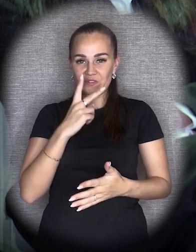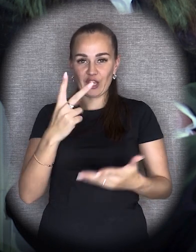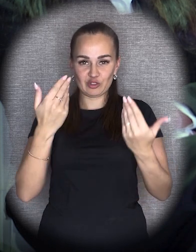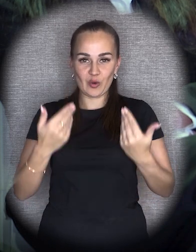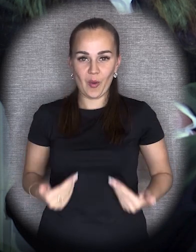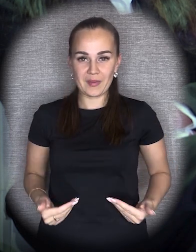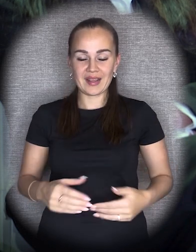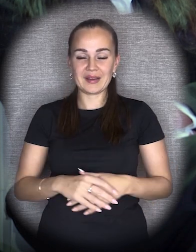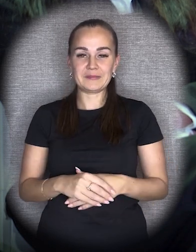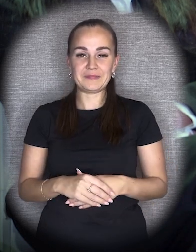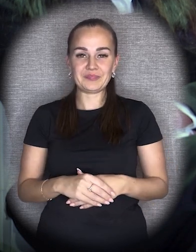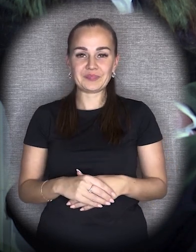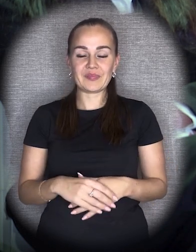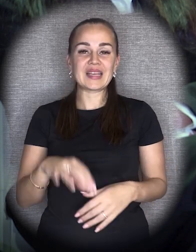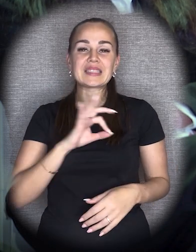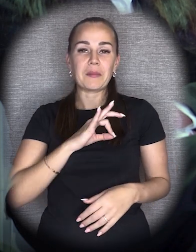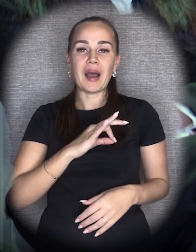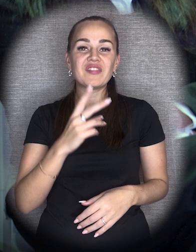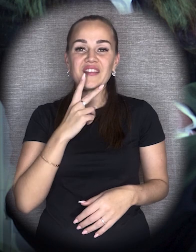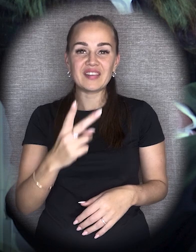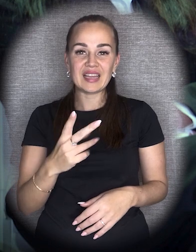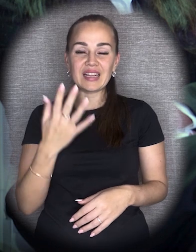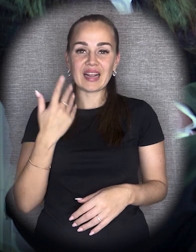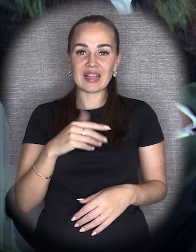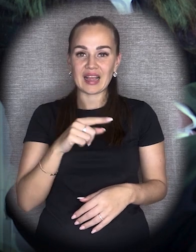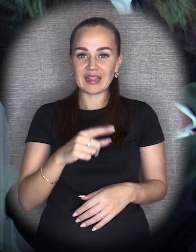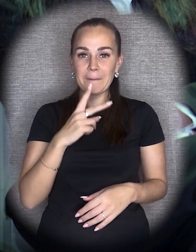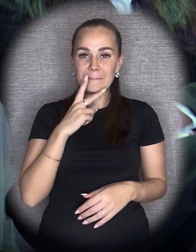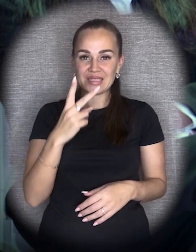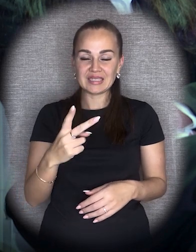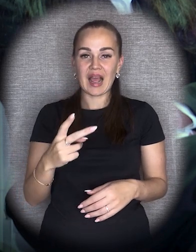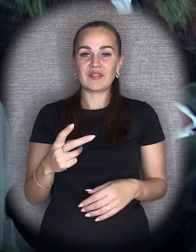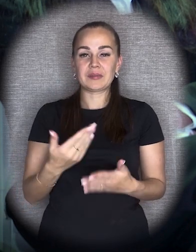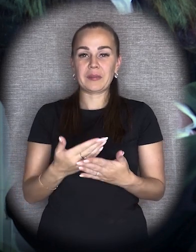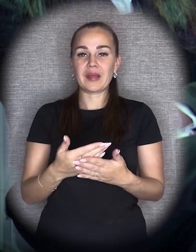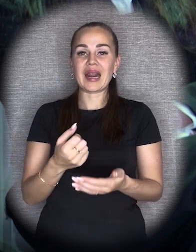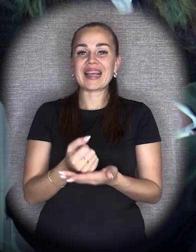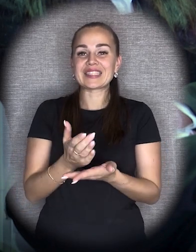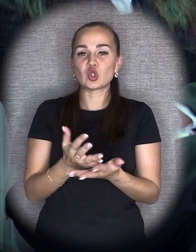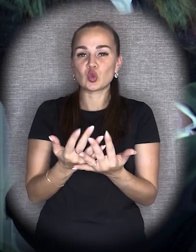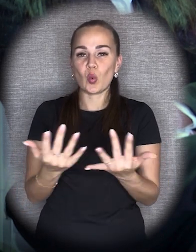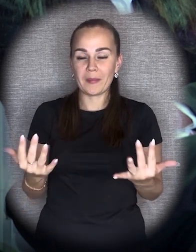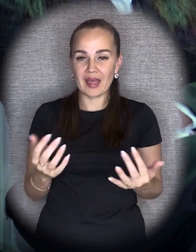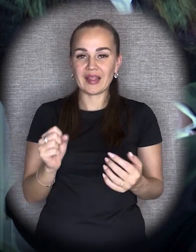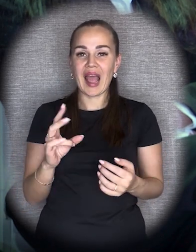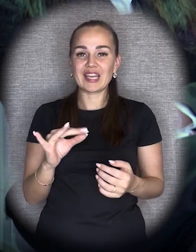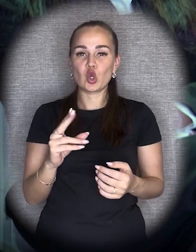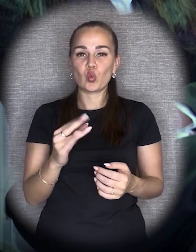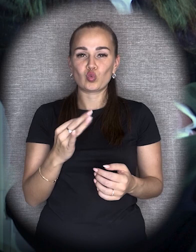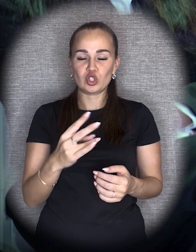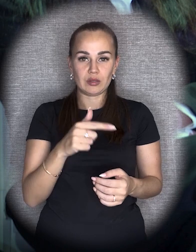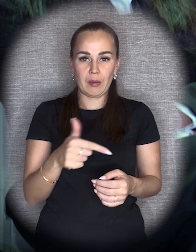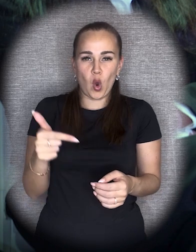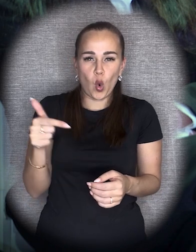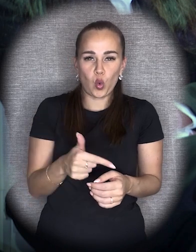облике. И особенно это забавно выглядит, когда там же представлены инструменты Аникушина, очень грубые, то есть очень непонятно, как